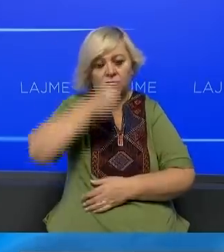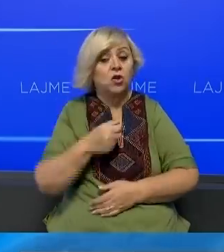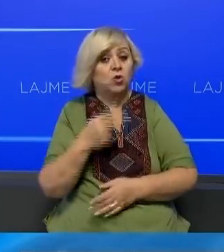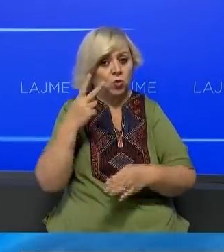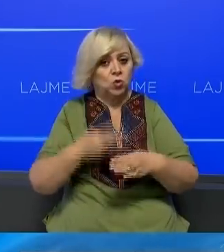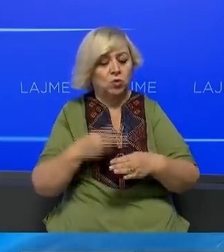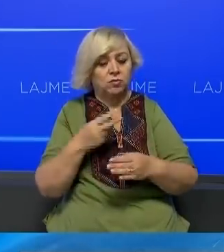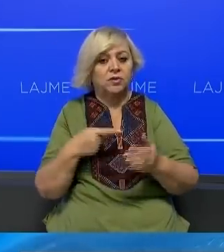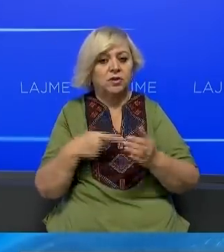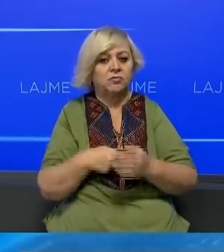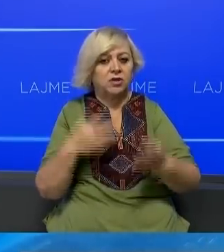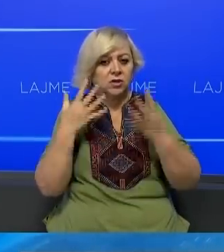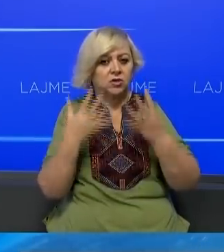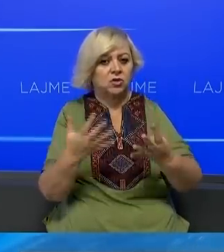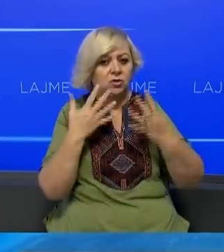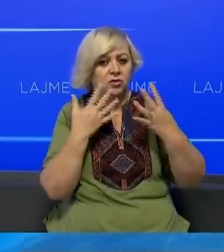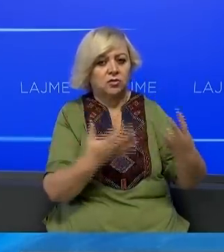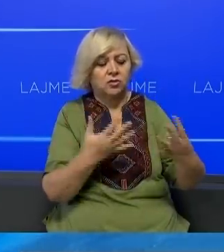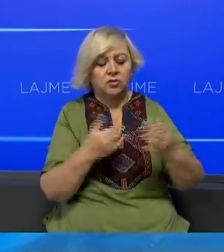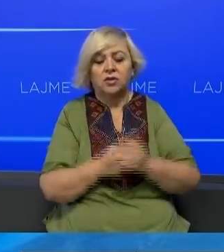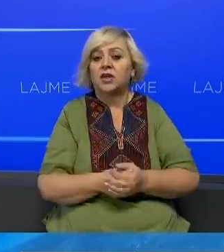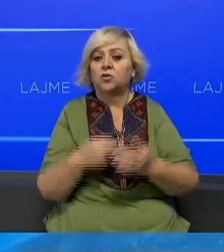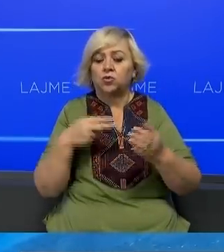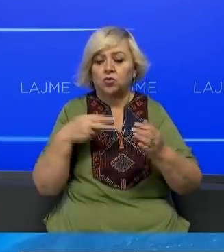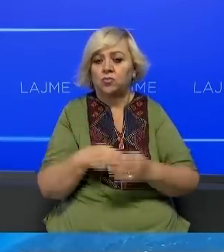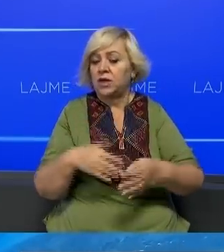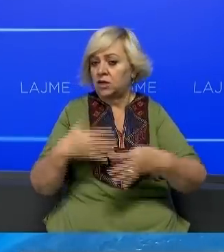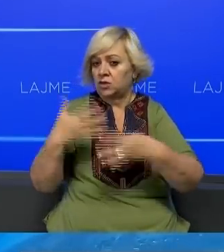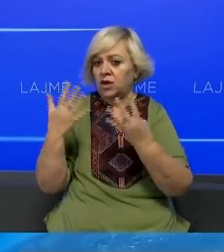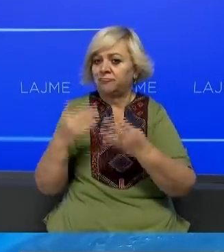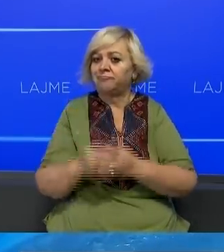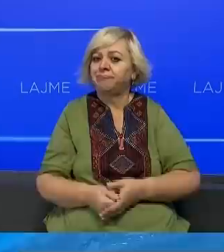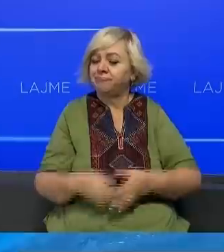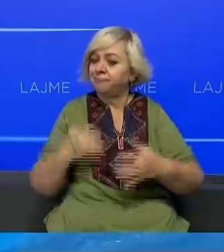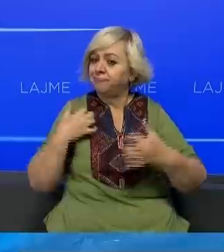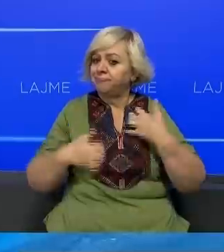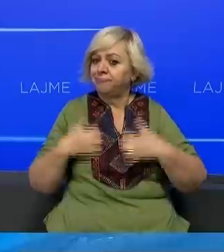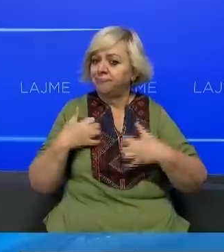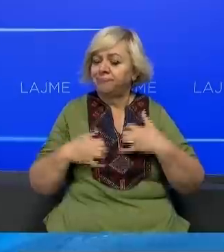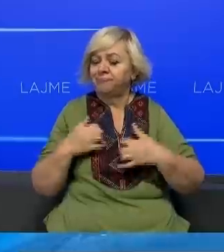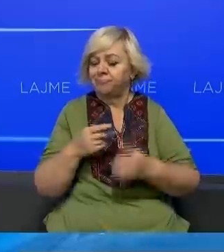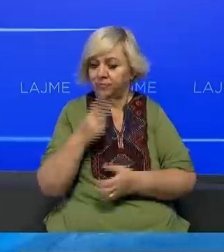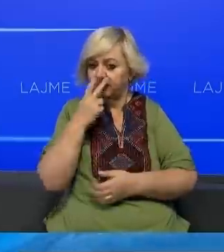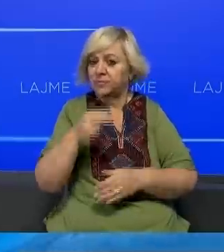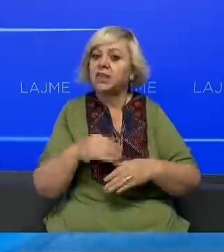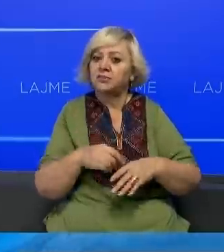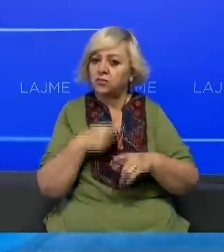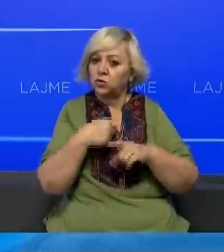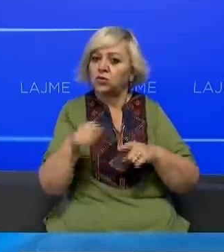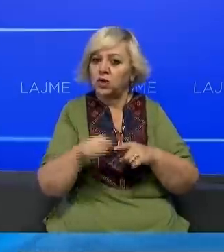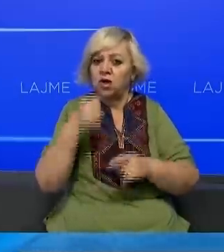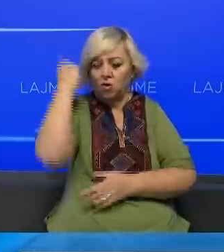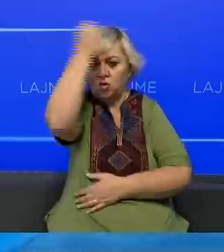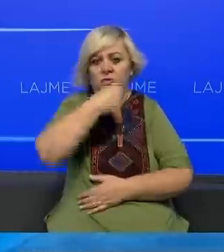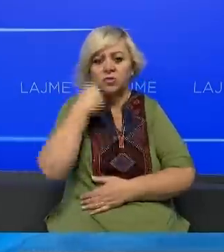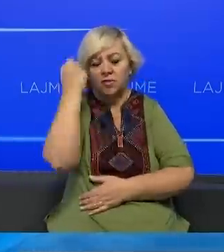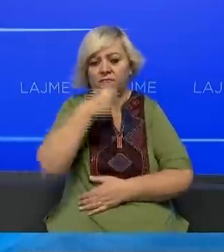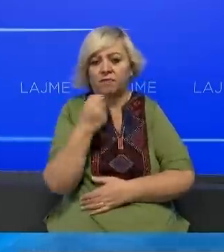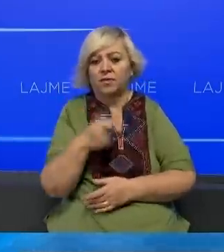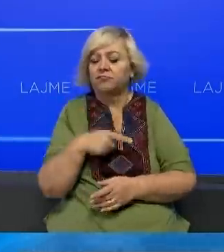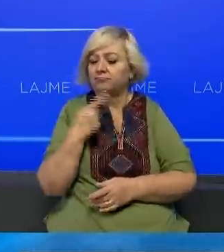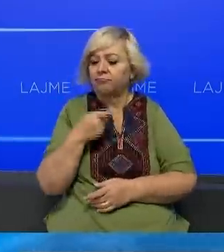më 1999 dhe në vitin 2009, tha se ndjeti lumtur për ndryshimet të mëdha që kanë ndodhur në Kosovë ndër vite, derisa vuri